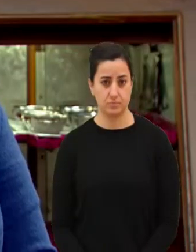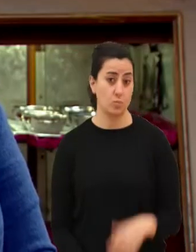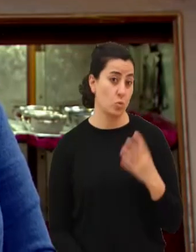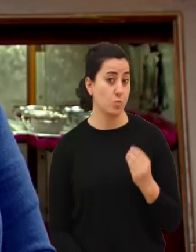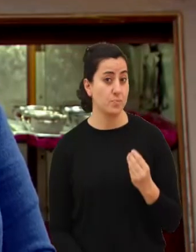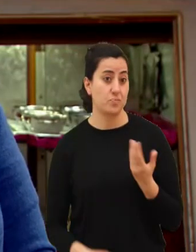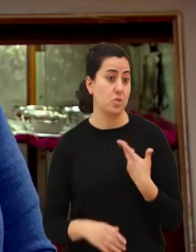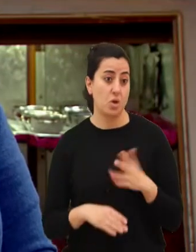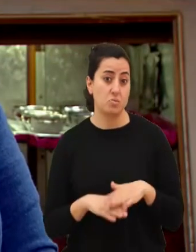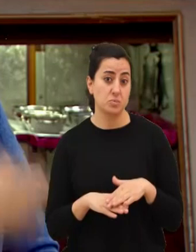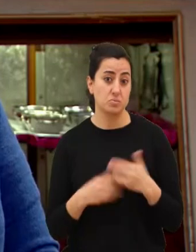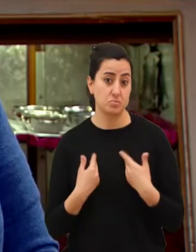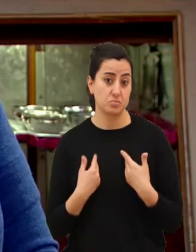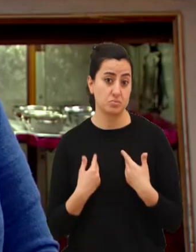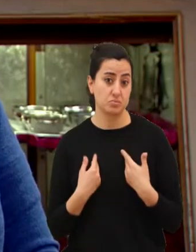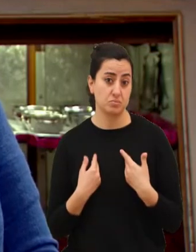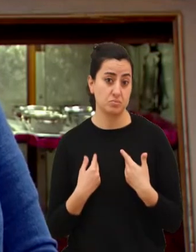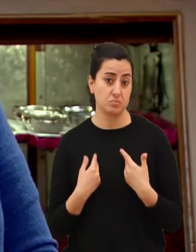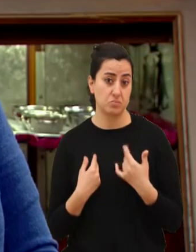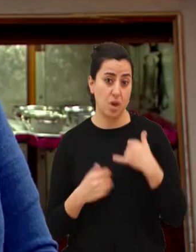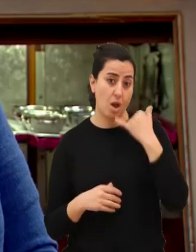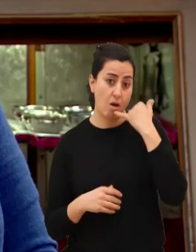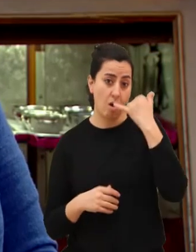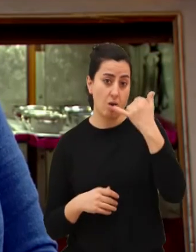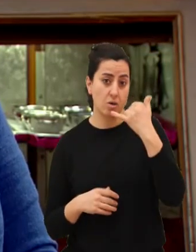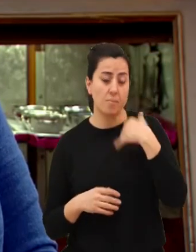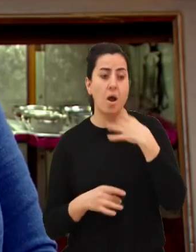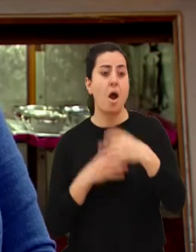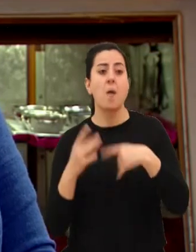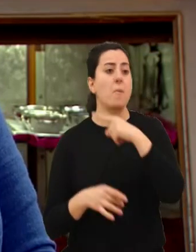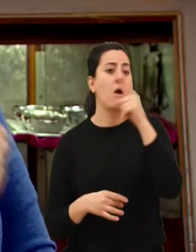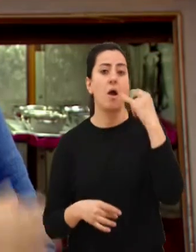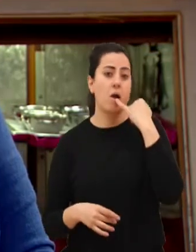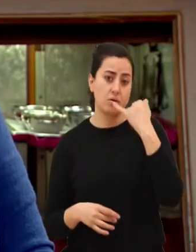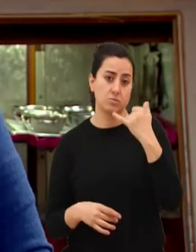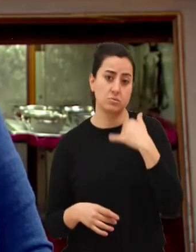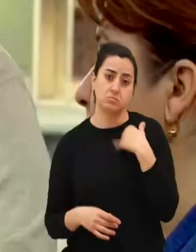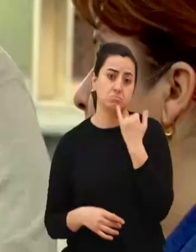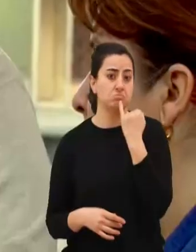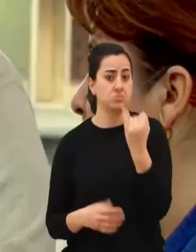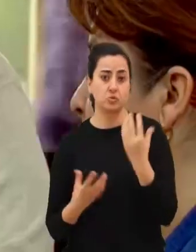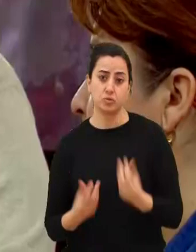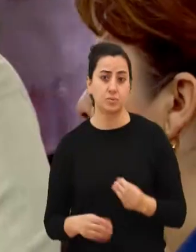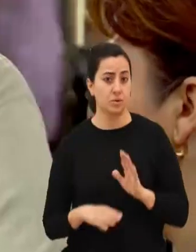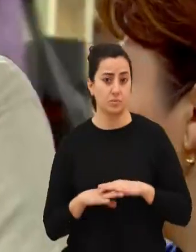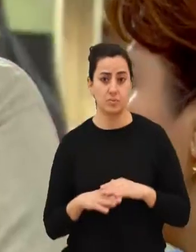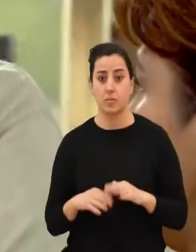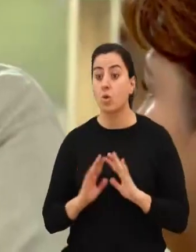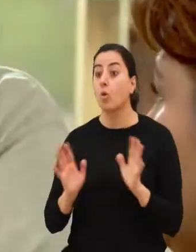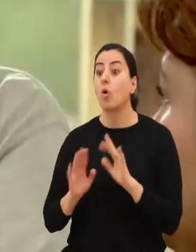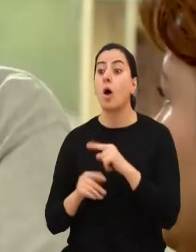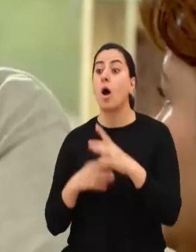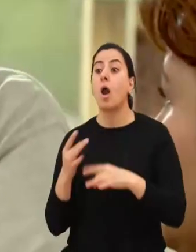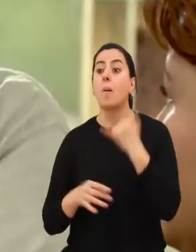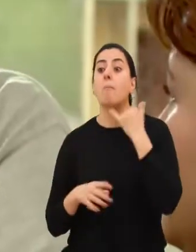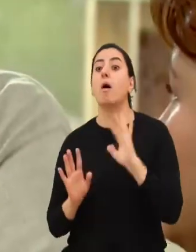O zaman ne yapayım ben de? Arayayım bizimkilerden, bir akrabalardan birini şuradan. Onlara gidelim, ne yapalım? Yo, sakın